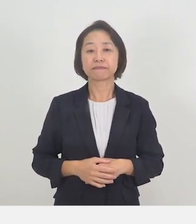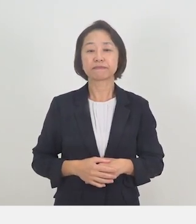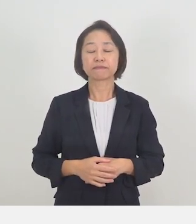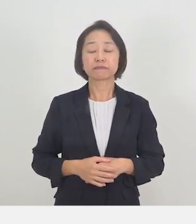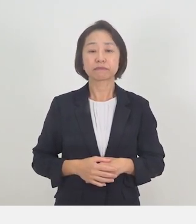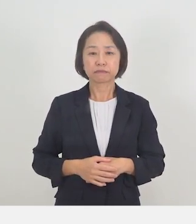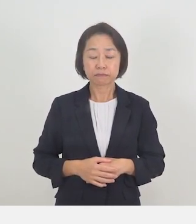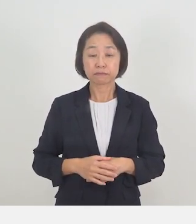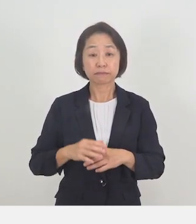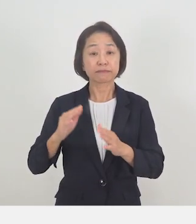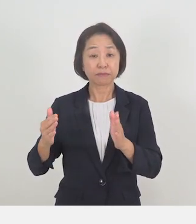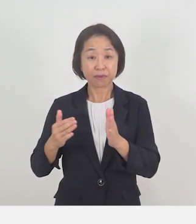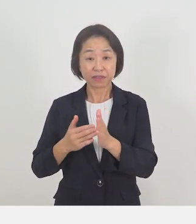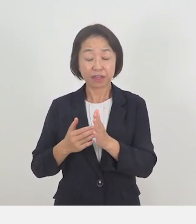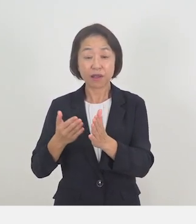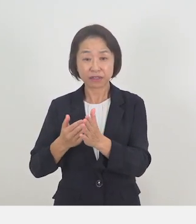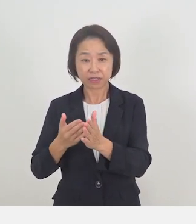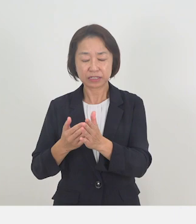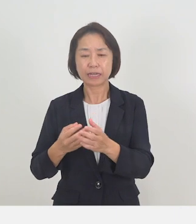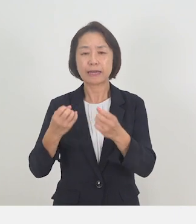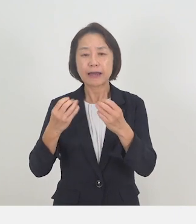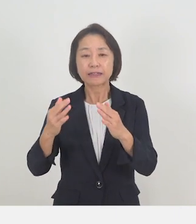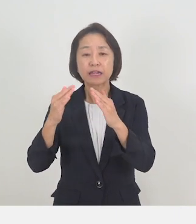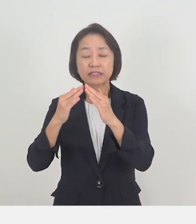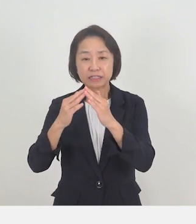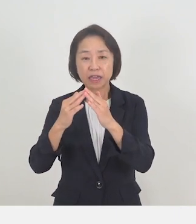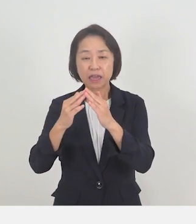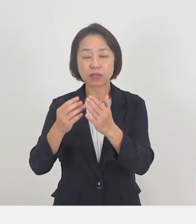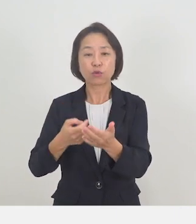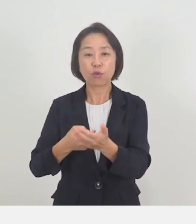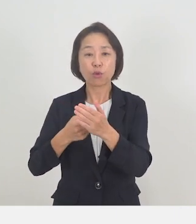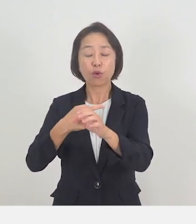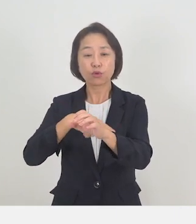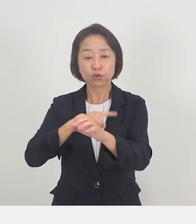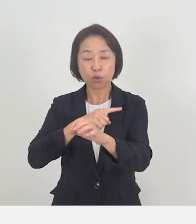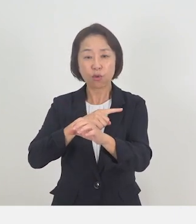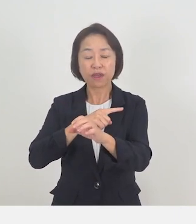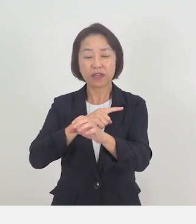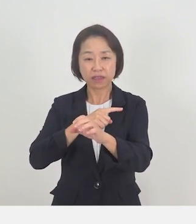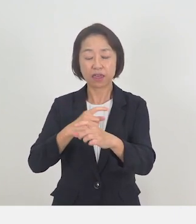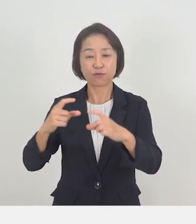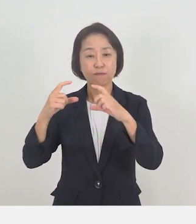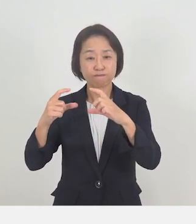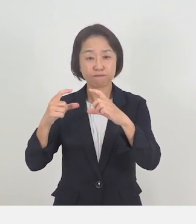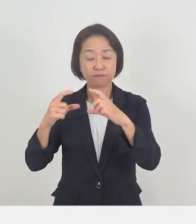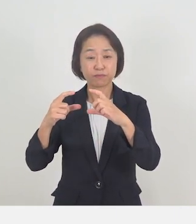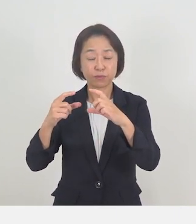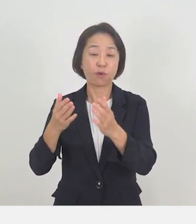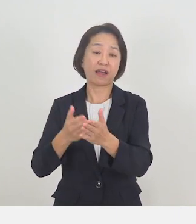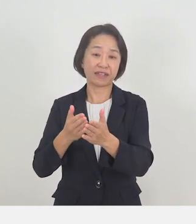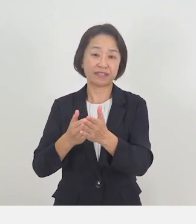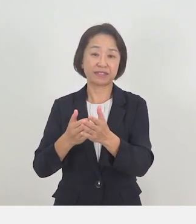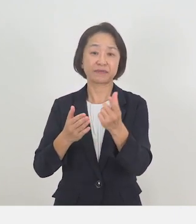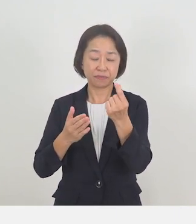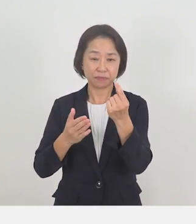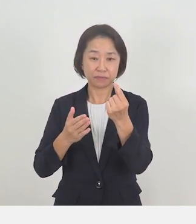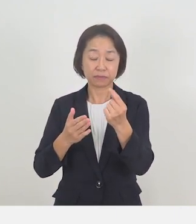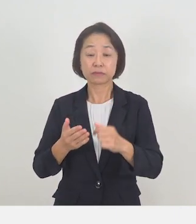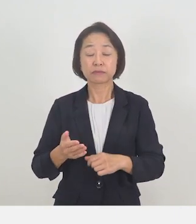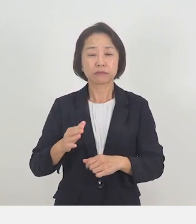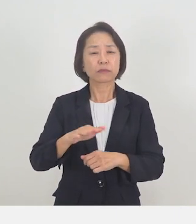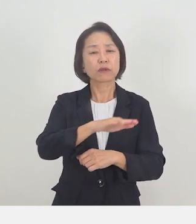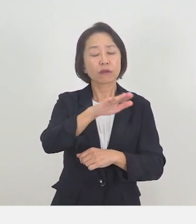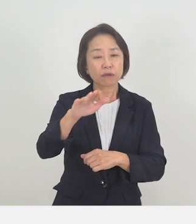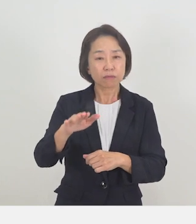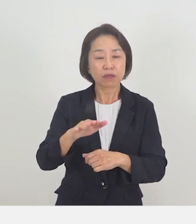さて今までのお話は新築などの省エネ性能が計算されているものが中心でした一方皆様